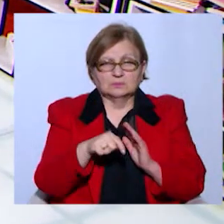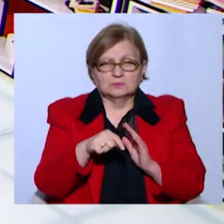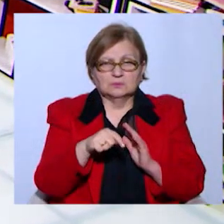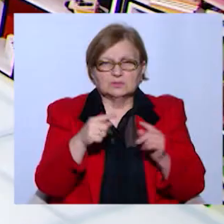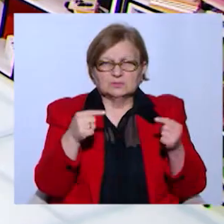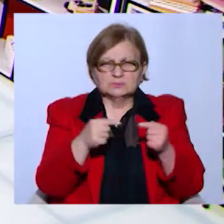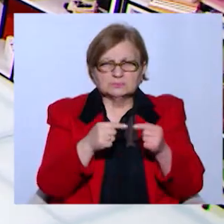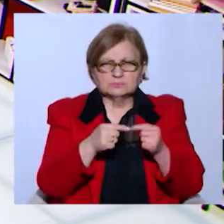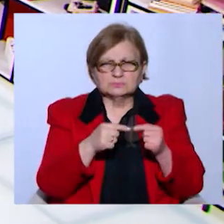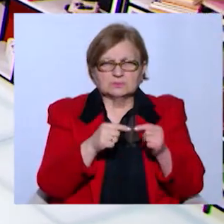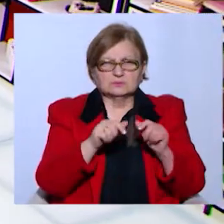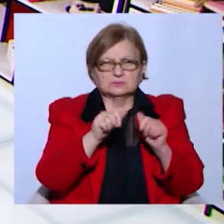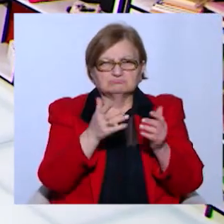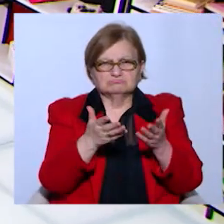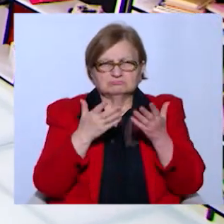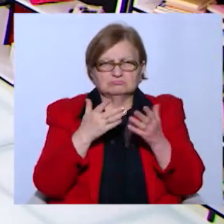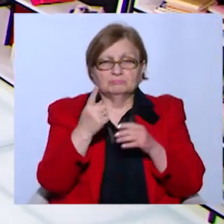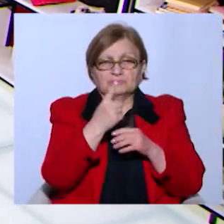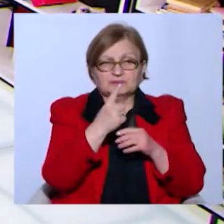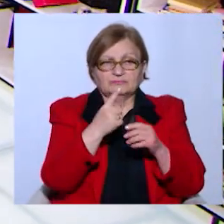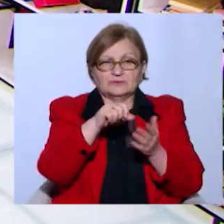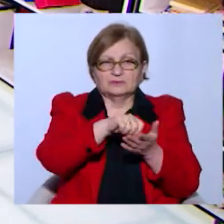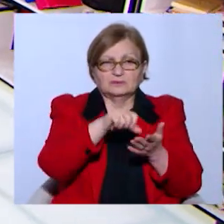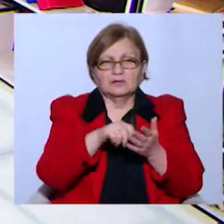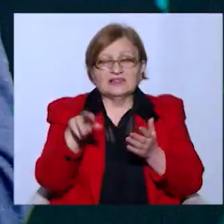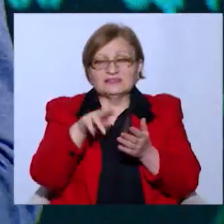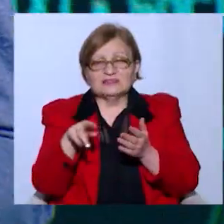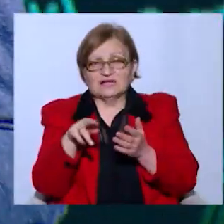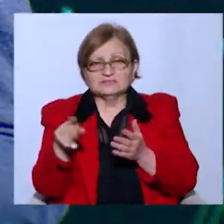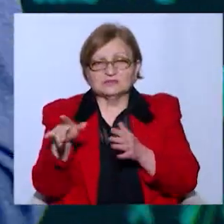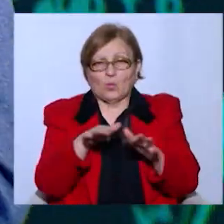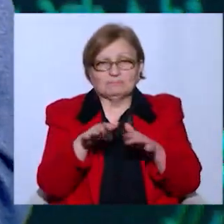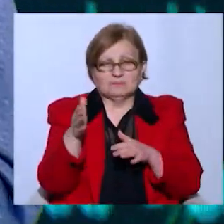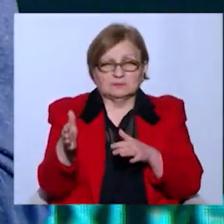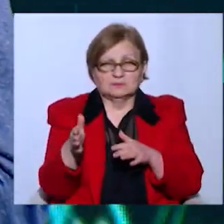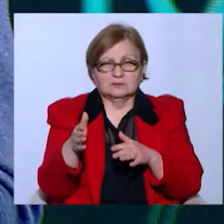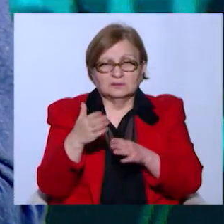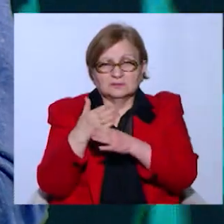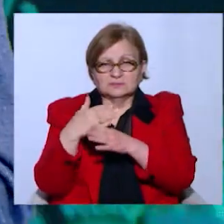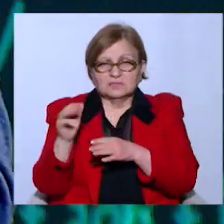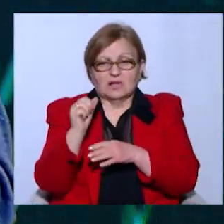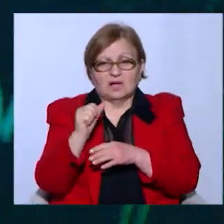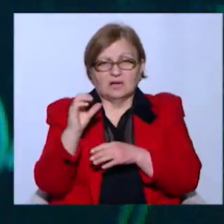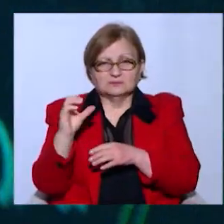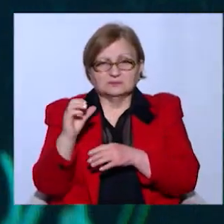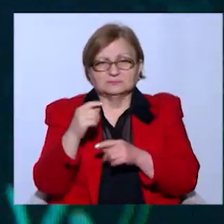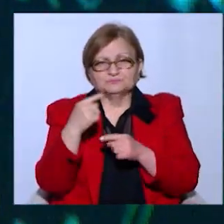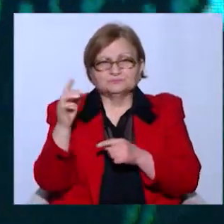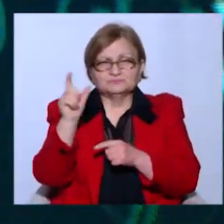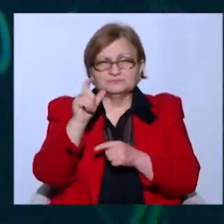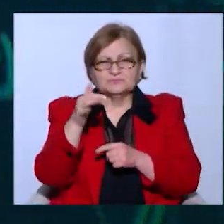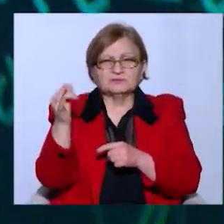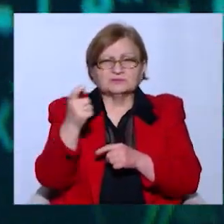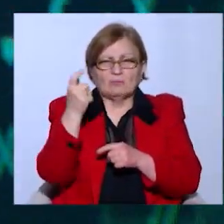იქიდან ზუსტად ისე გამოისახება პირველი წევრის და D-ს კომბინაცია, ვთქვათ, ცალკე A-ს და D-ს დამოუკიდებლად ვერ